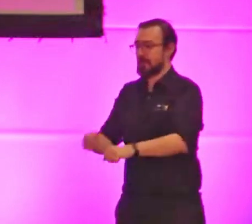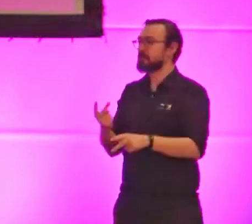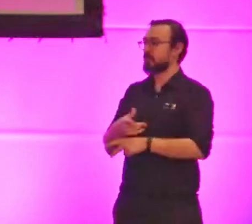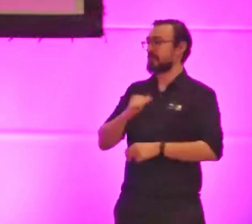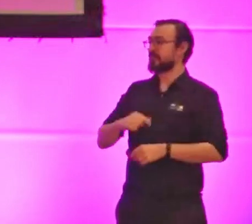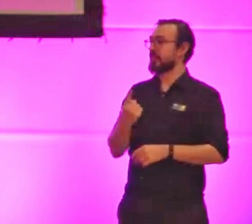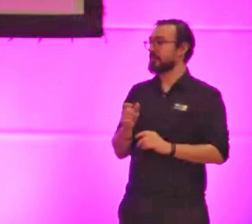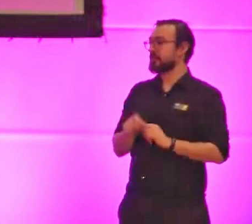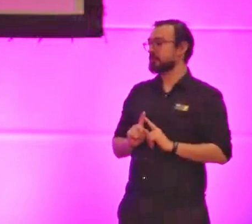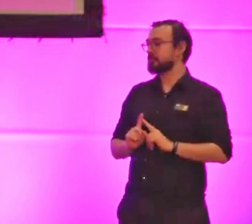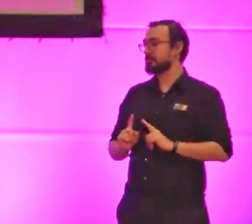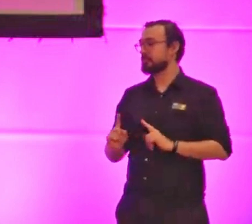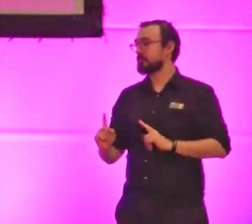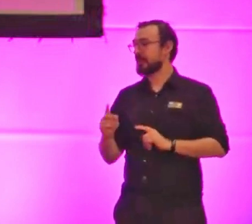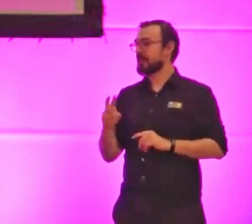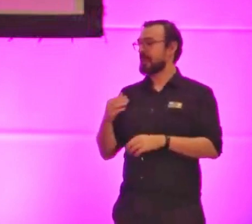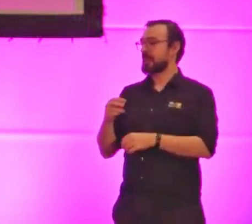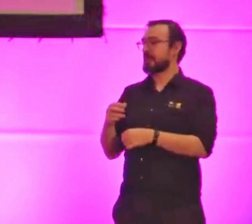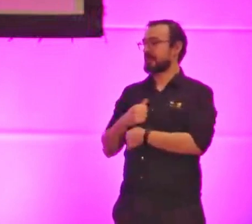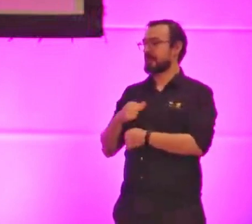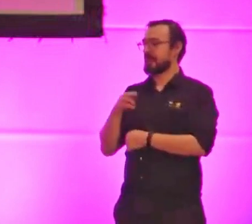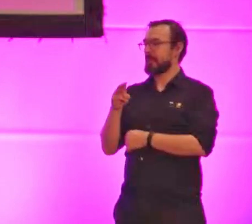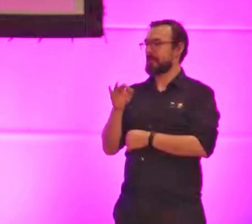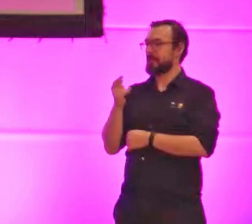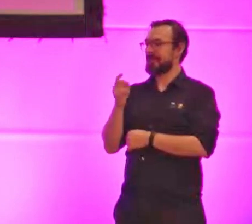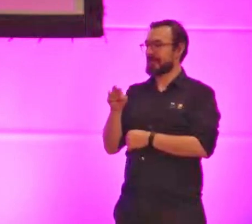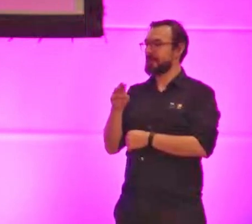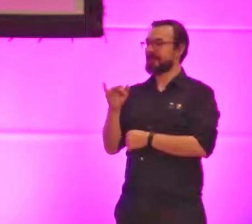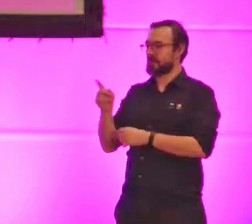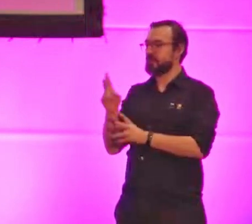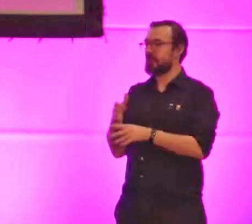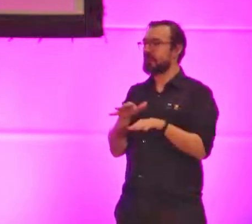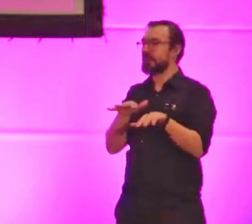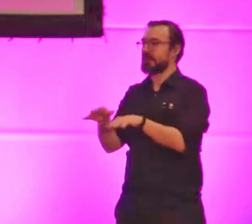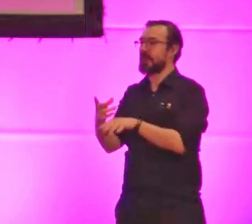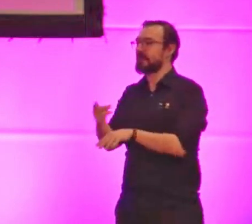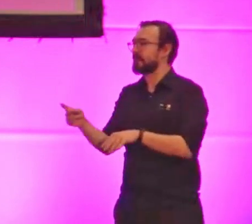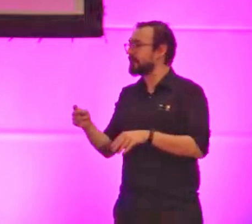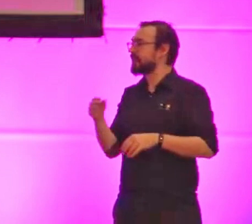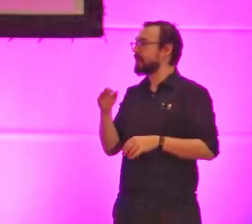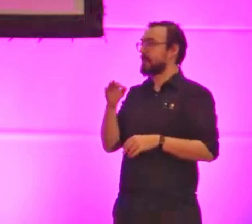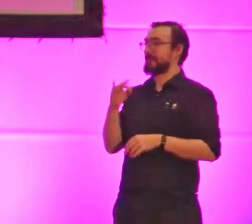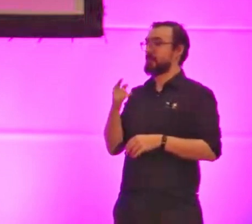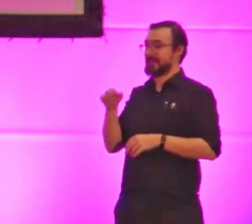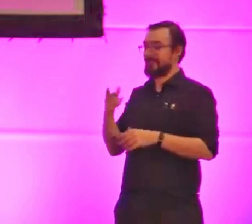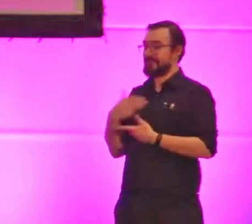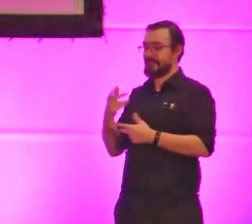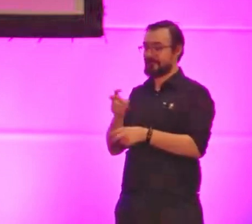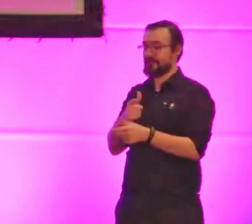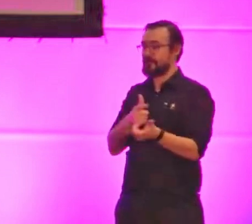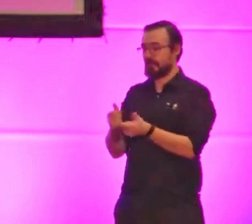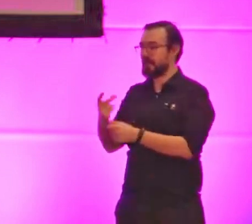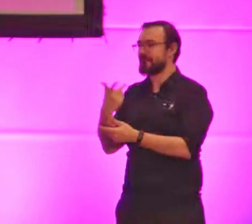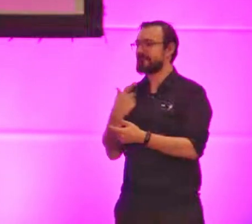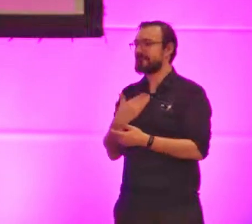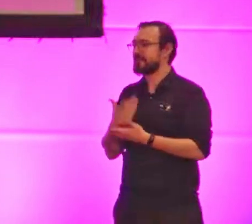användes av en person, eller en milisledare som heter Paulina Matip, som attackerade de andra. Melpolen och Matip fick vapen, de andra fick